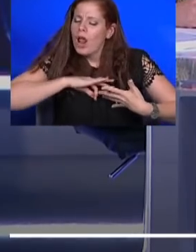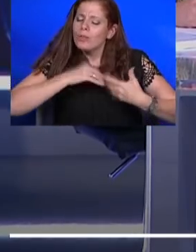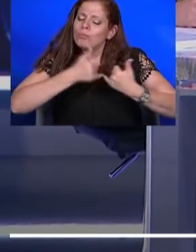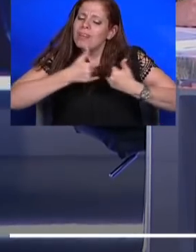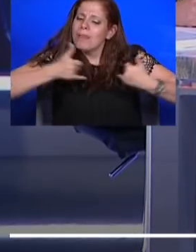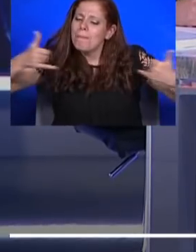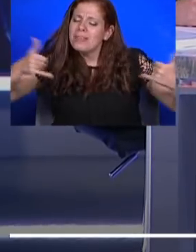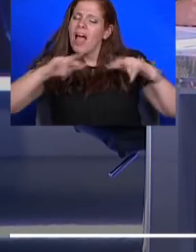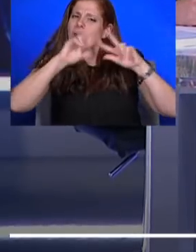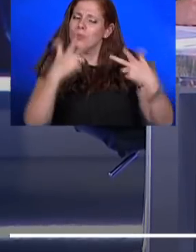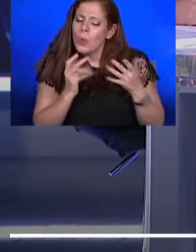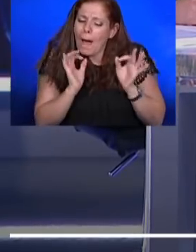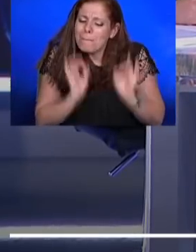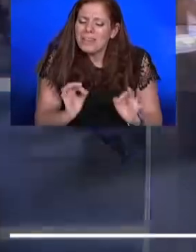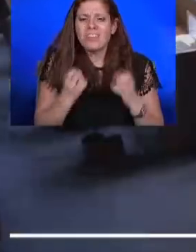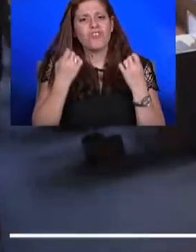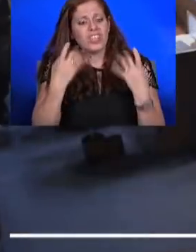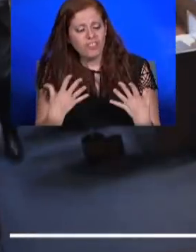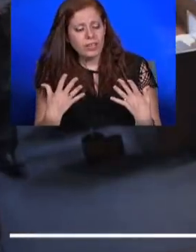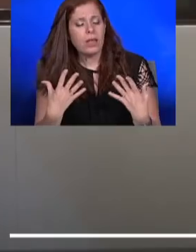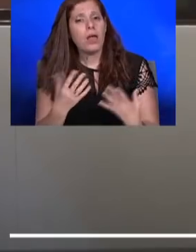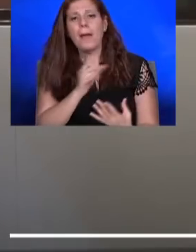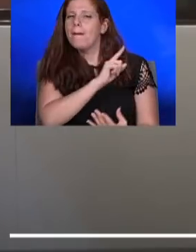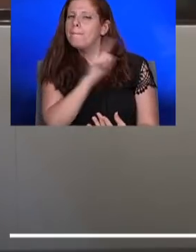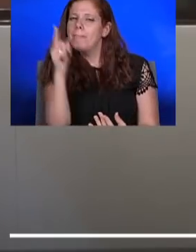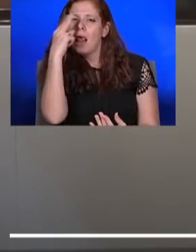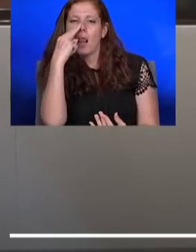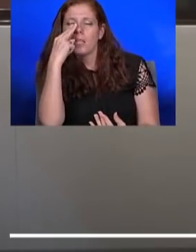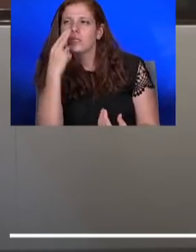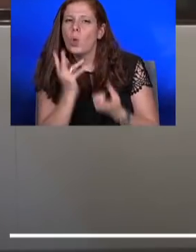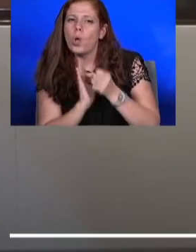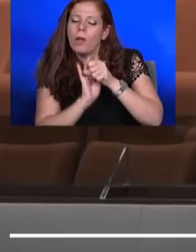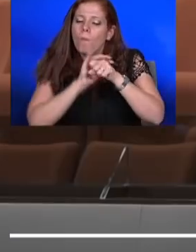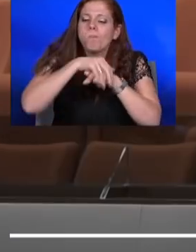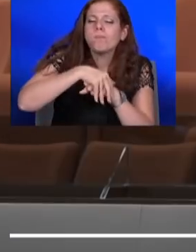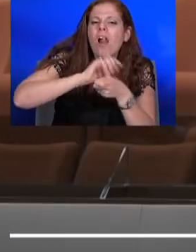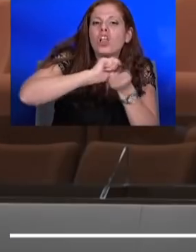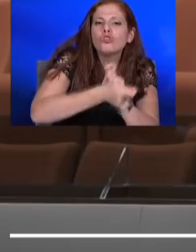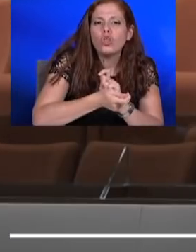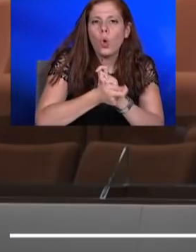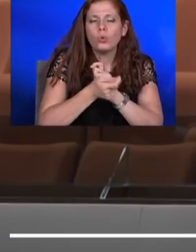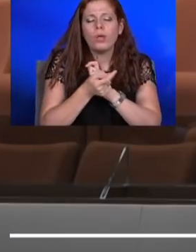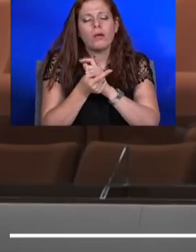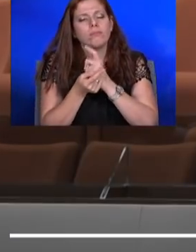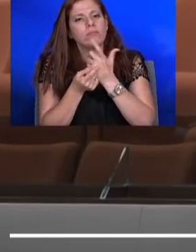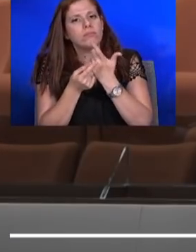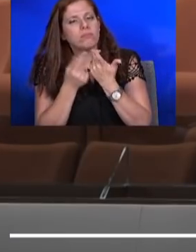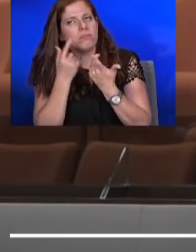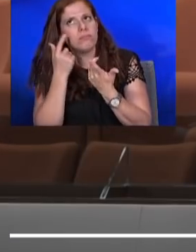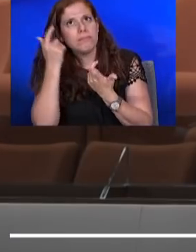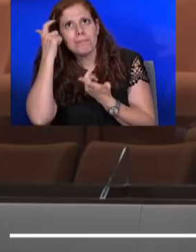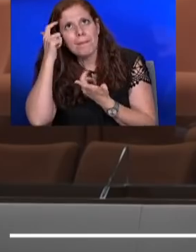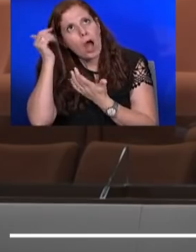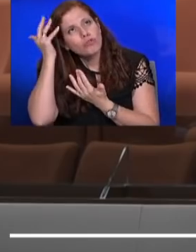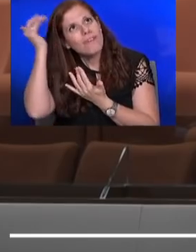וטבעית, מבלי לנסות לשנות אותם או להמיר אותם במחשבה ש מה שגדל בנו